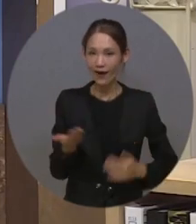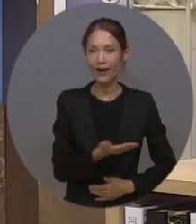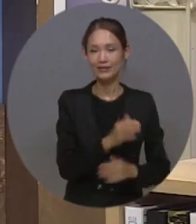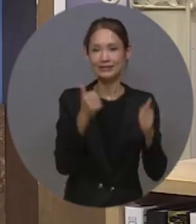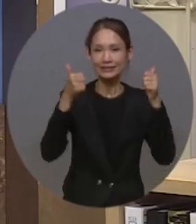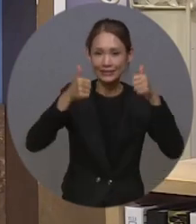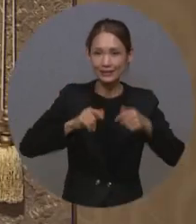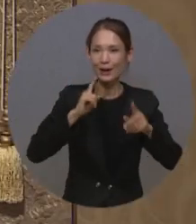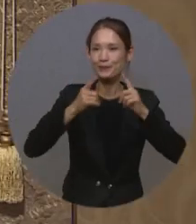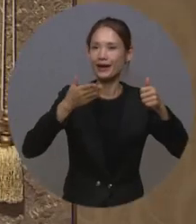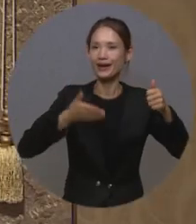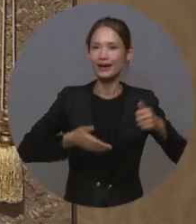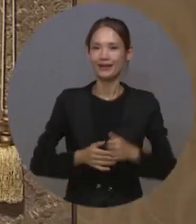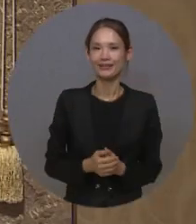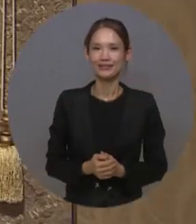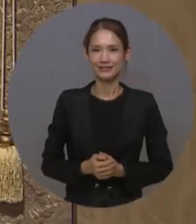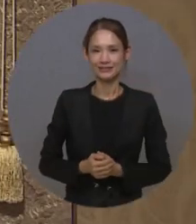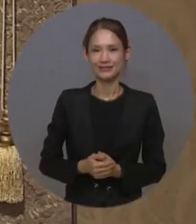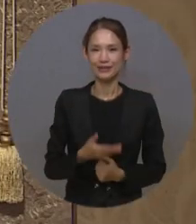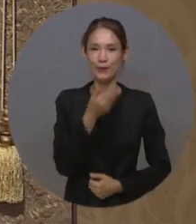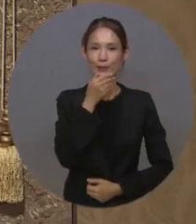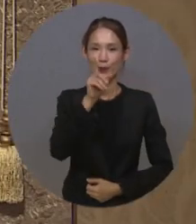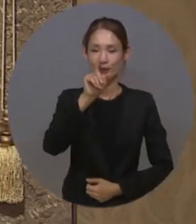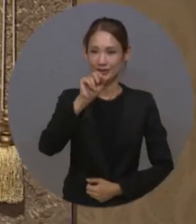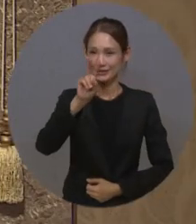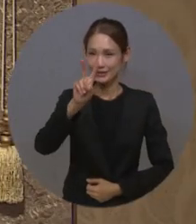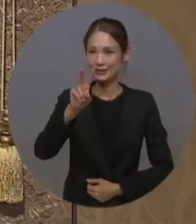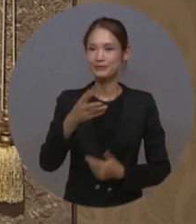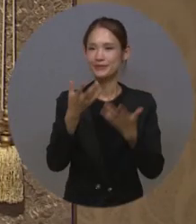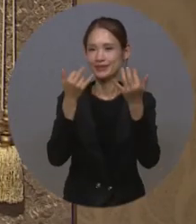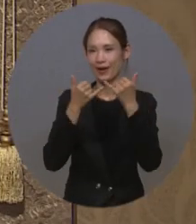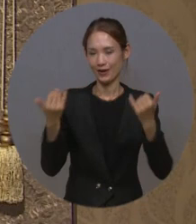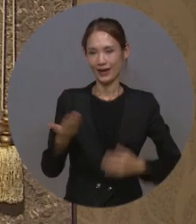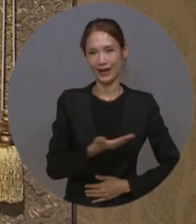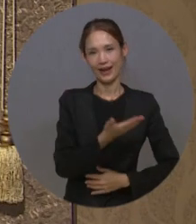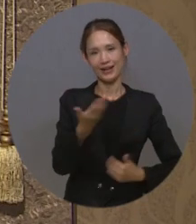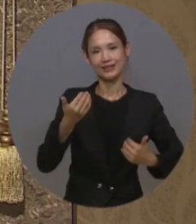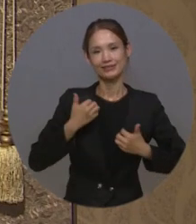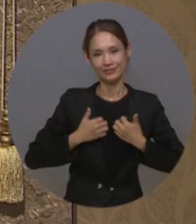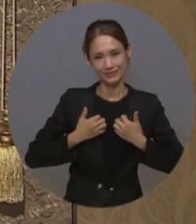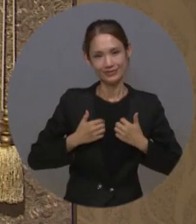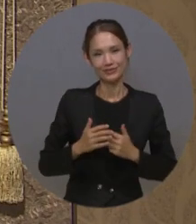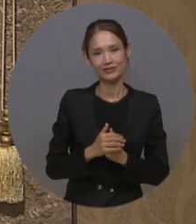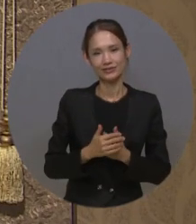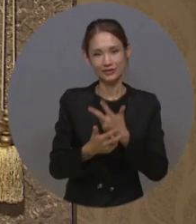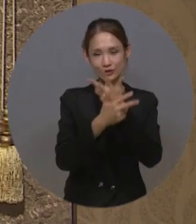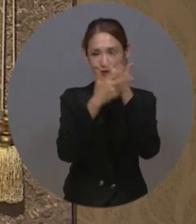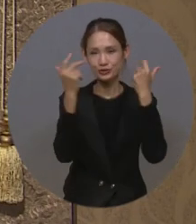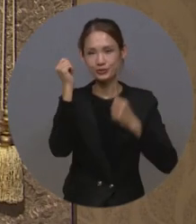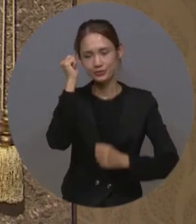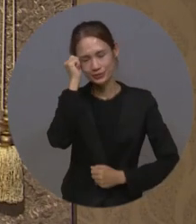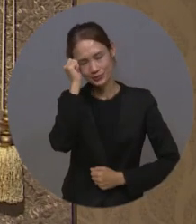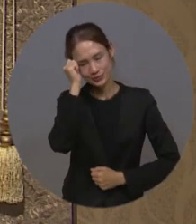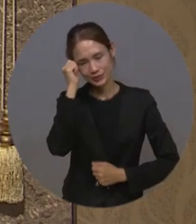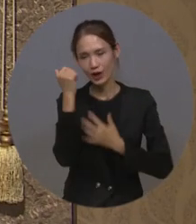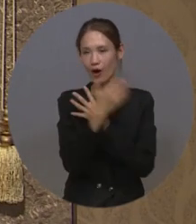한 말씀 해주시죠. 네, 복지TV 시청자 여러분 반갑습니다. 수면과